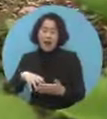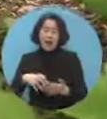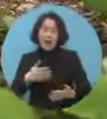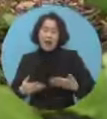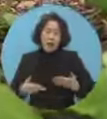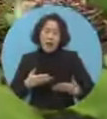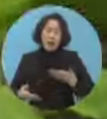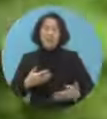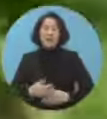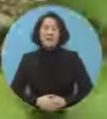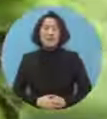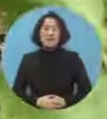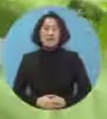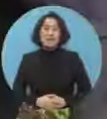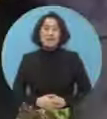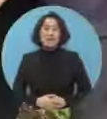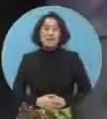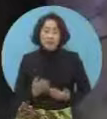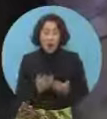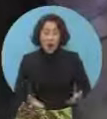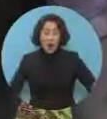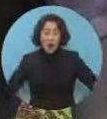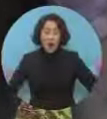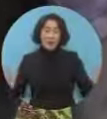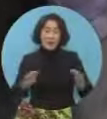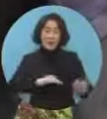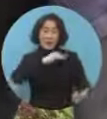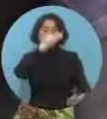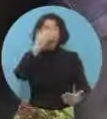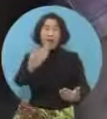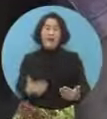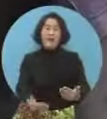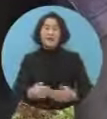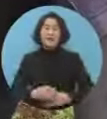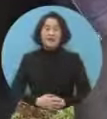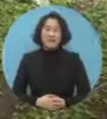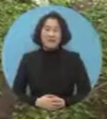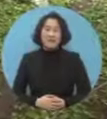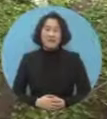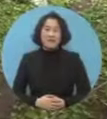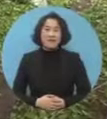손끝에도 봄기운이 느껴집니다. 바구니는 향긋한 치나물로 금세 가득합니다.